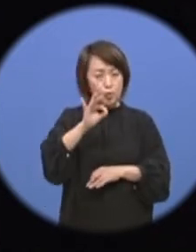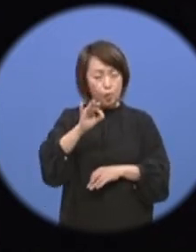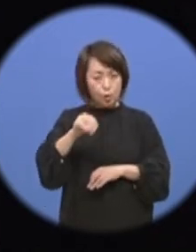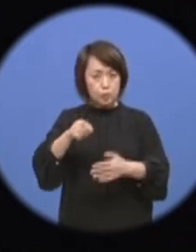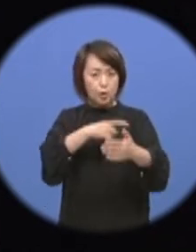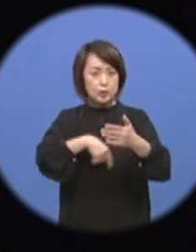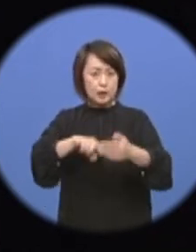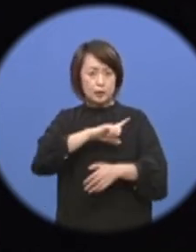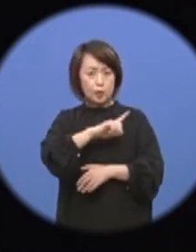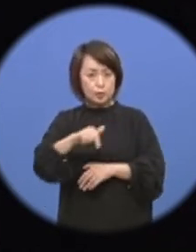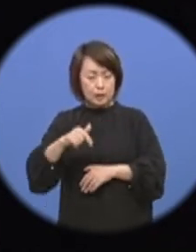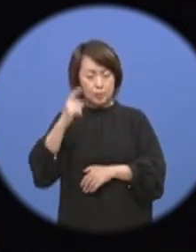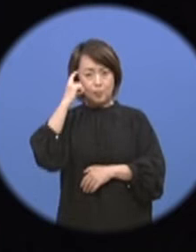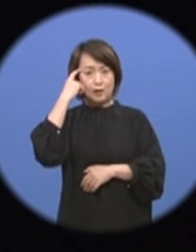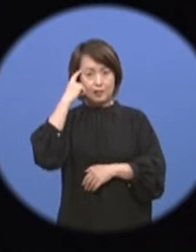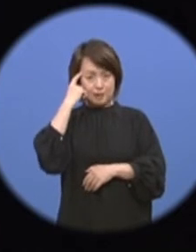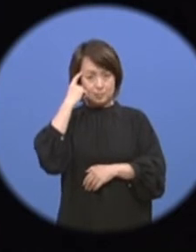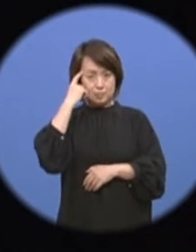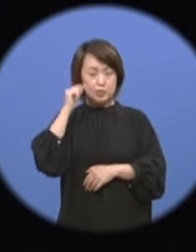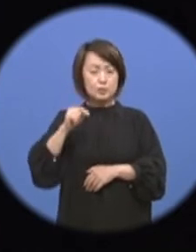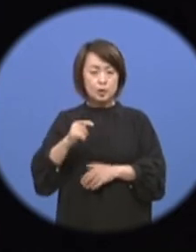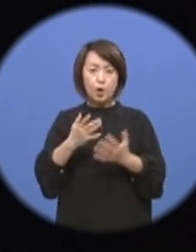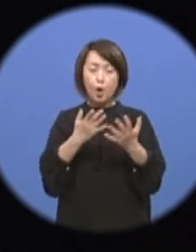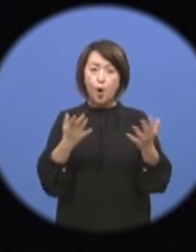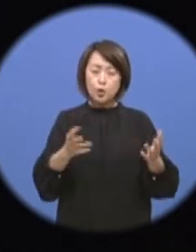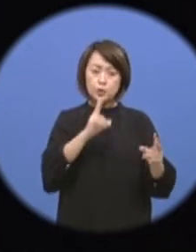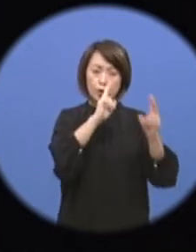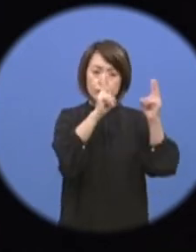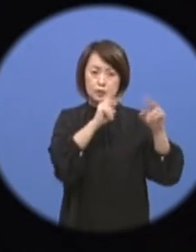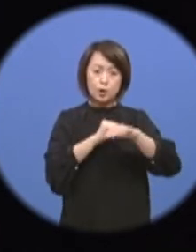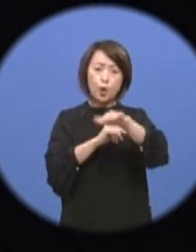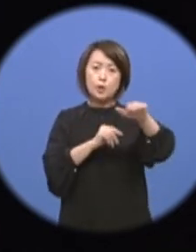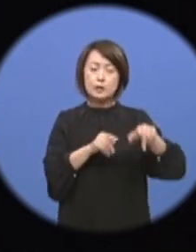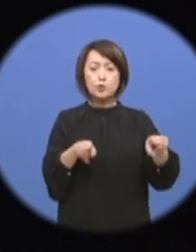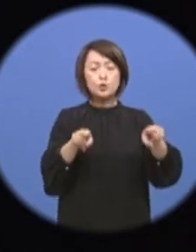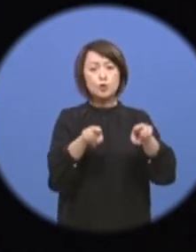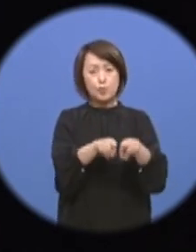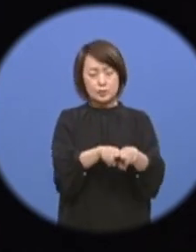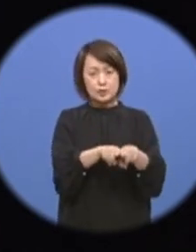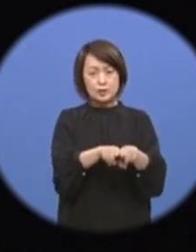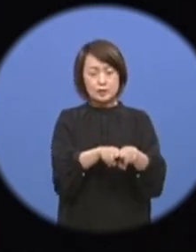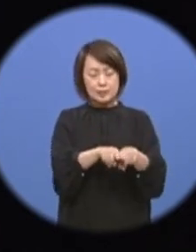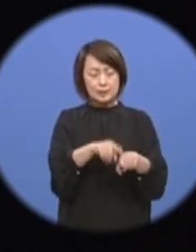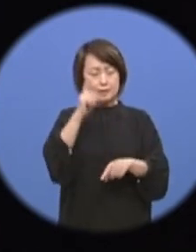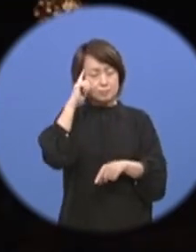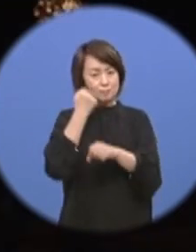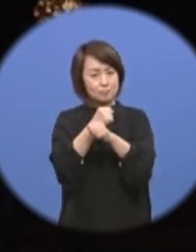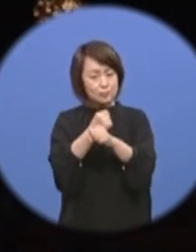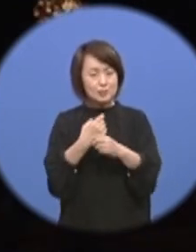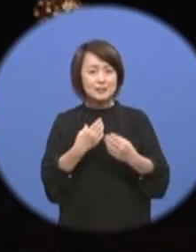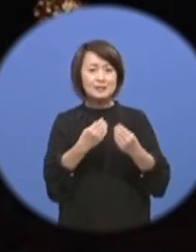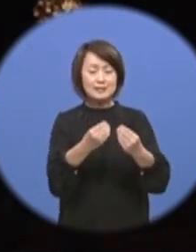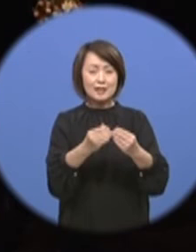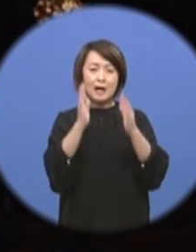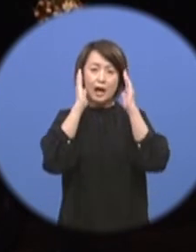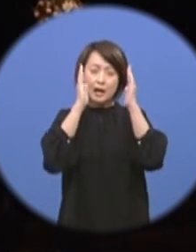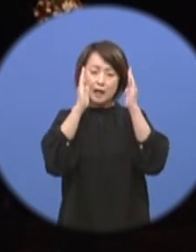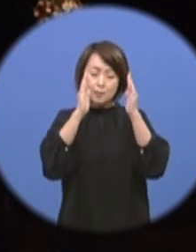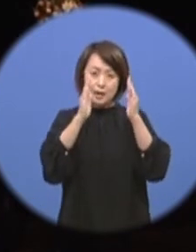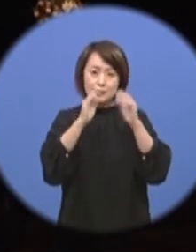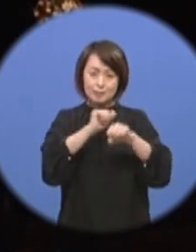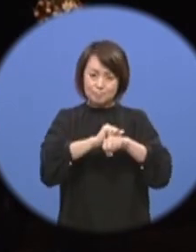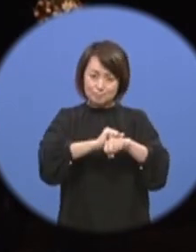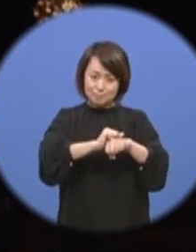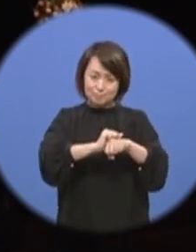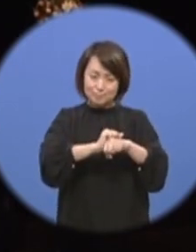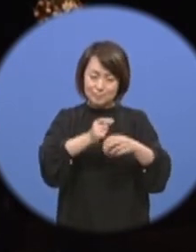いうことにつきましてはたくさんのですね事業者の皆さんと協力して知恵を出し合いながら頑張って磨き上げていき